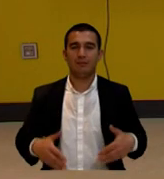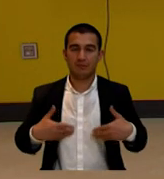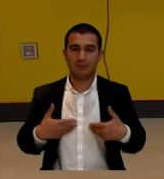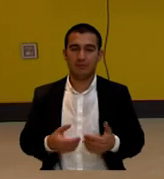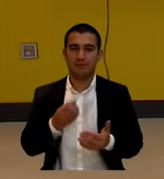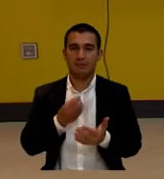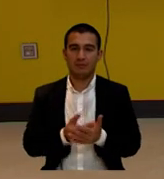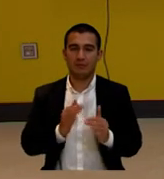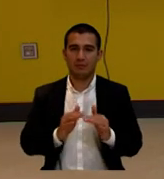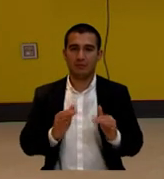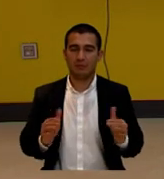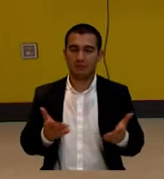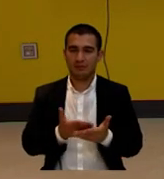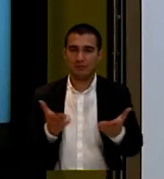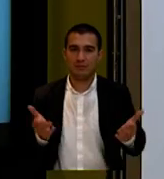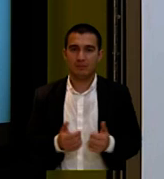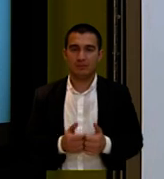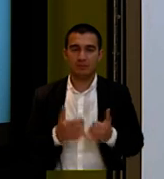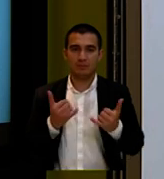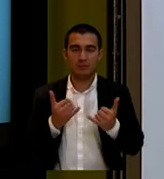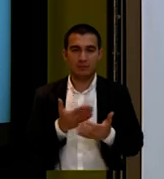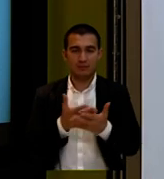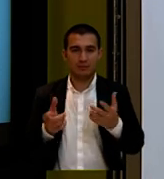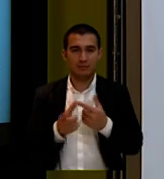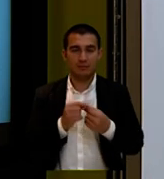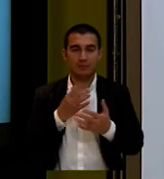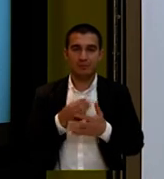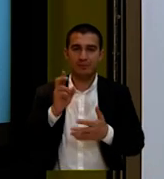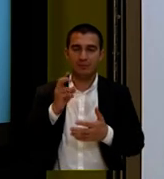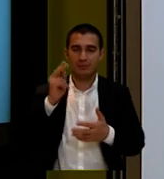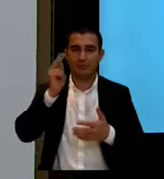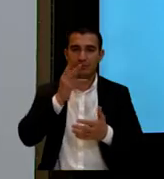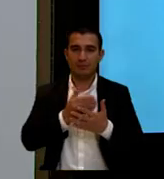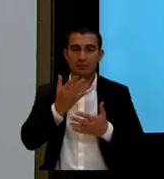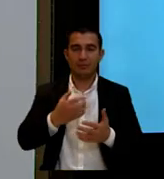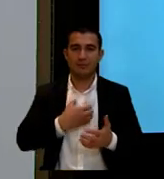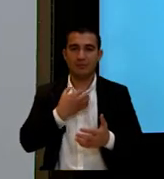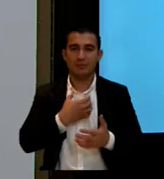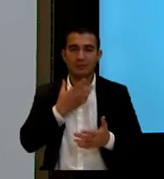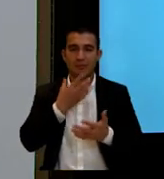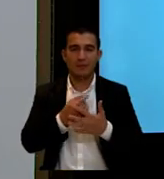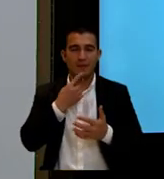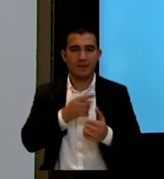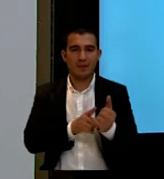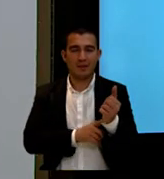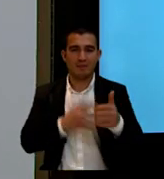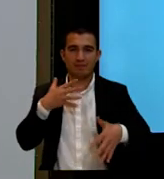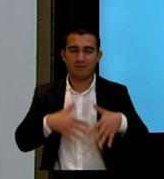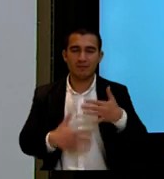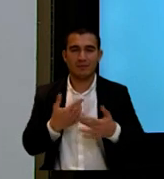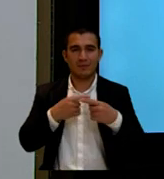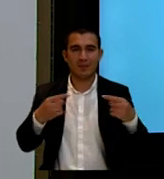Assalomu alaykum, aziz o'quvchilar. Bugun biz siz bilan biologiya fanidan hayvonlarning qon aylanish